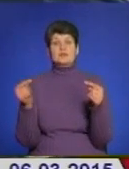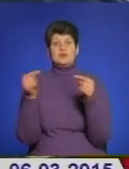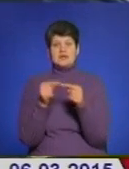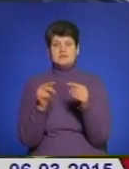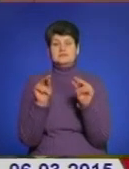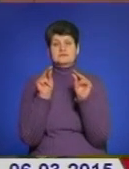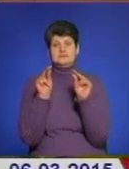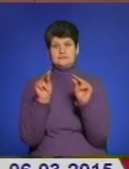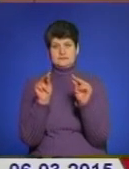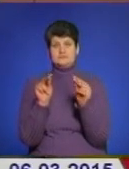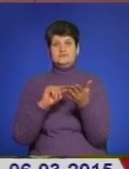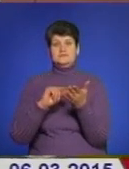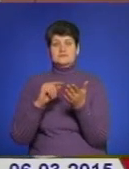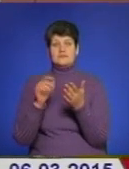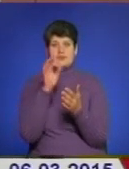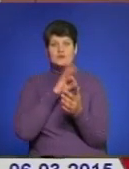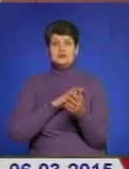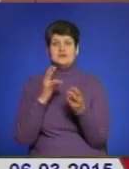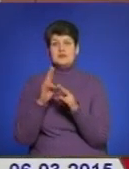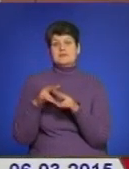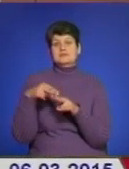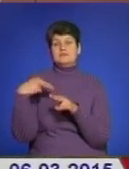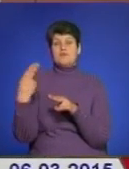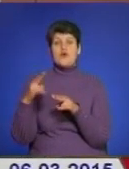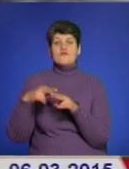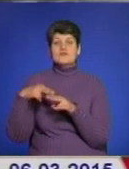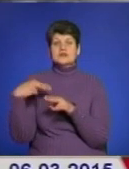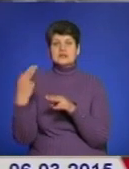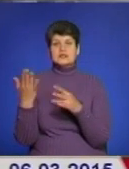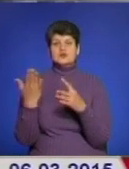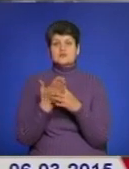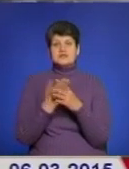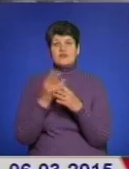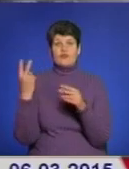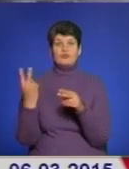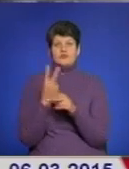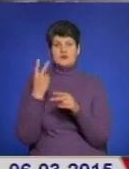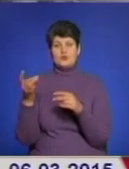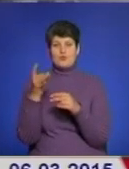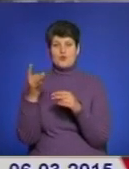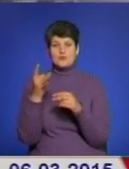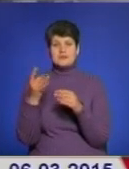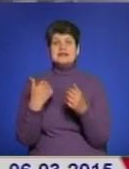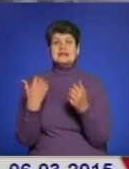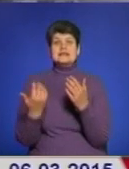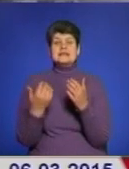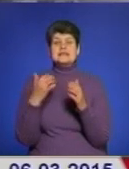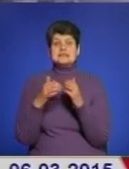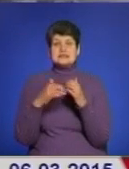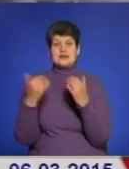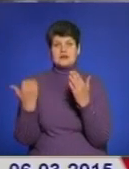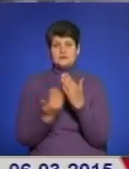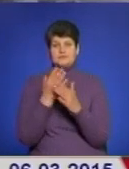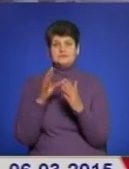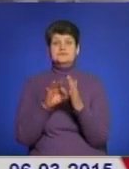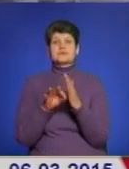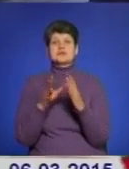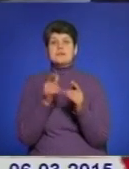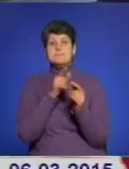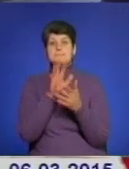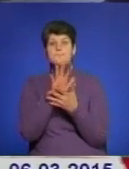справжнім доходам, доведеться повертати надані субсидії у подвійному розмірі. Серед нововведень – продовження терміну дії